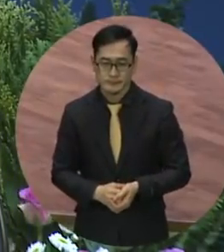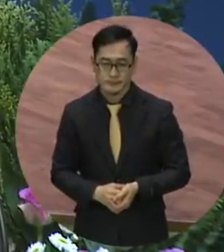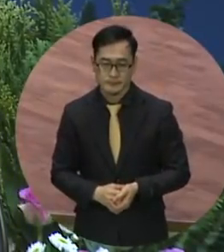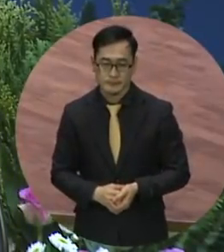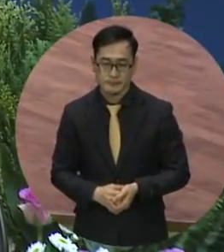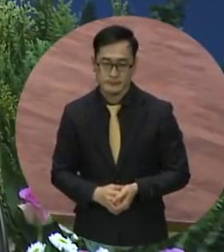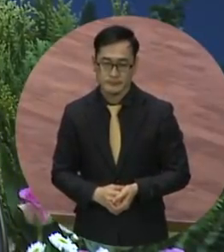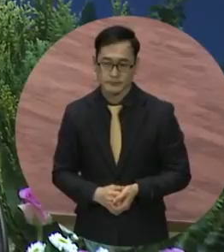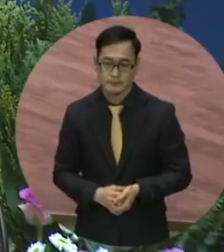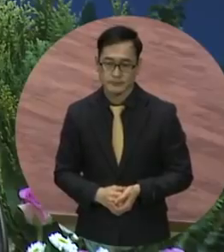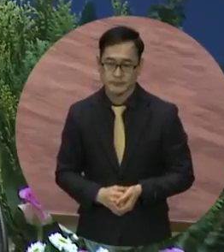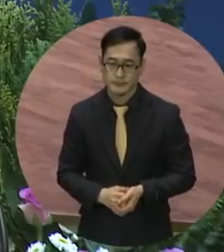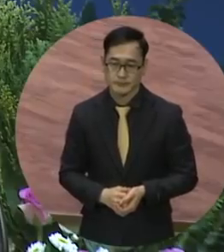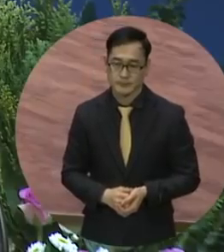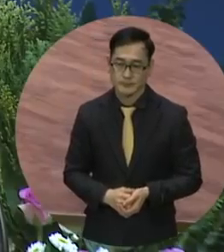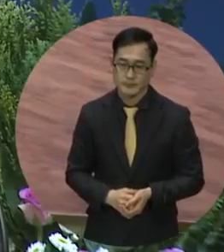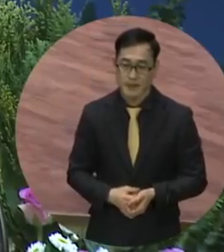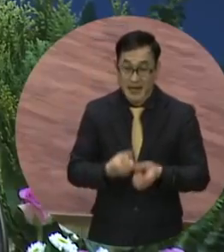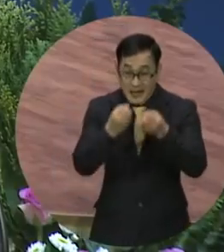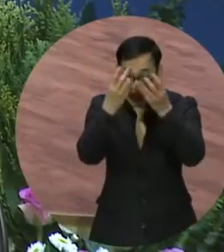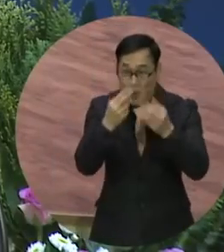생기면 성공 못해요.